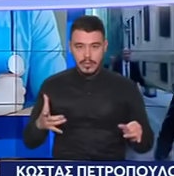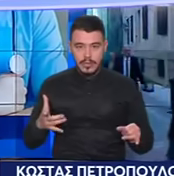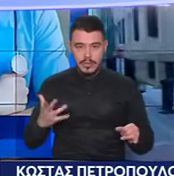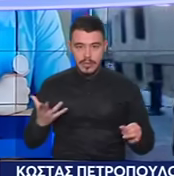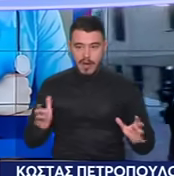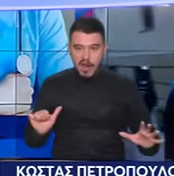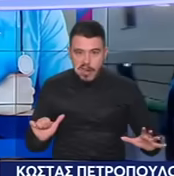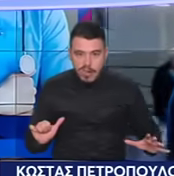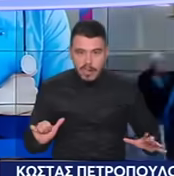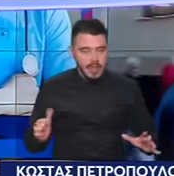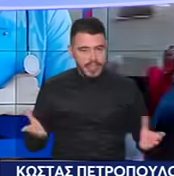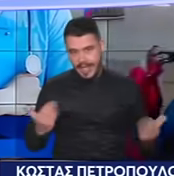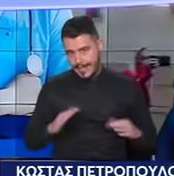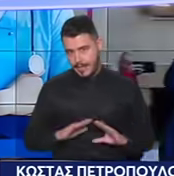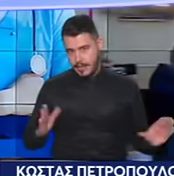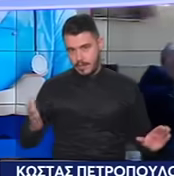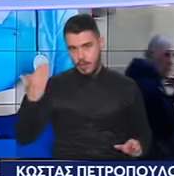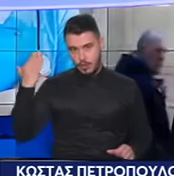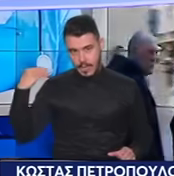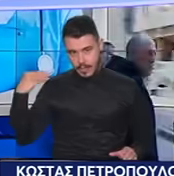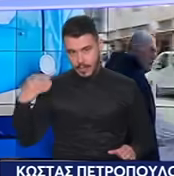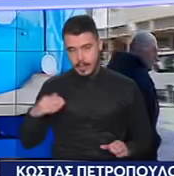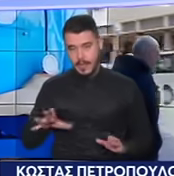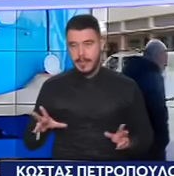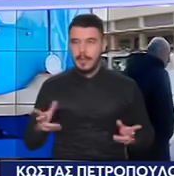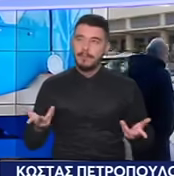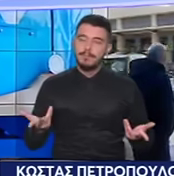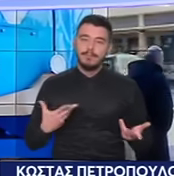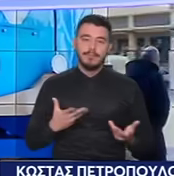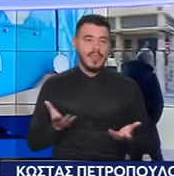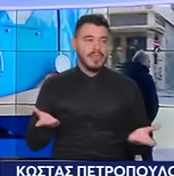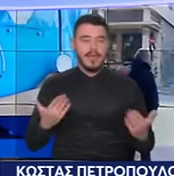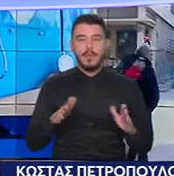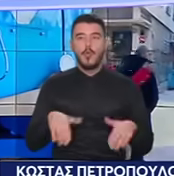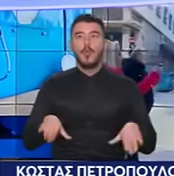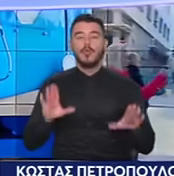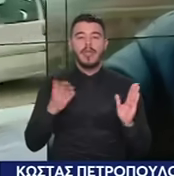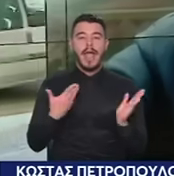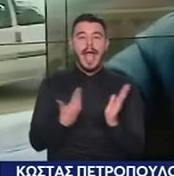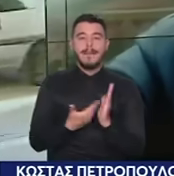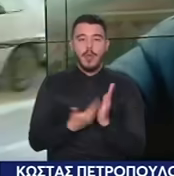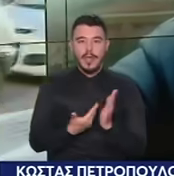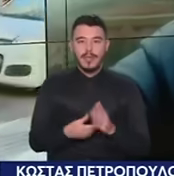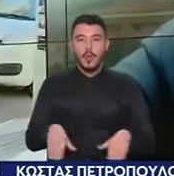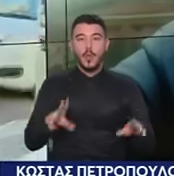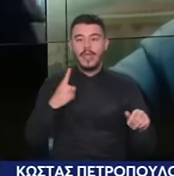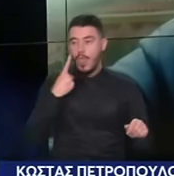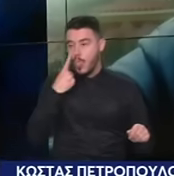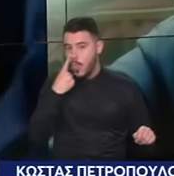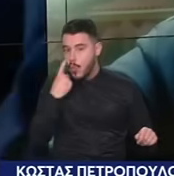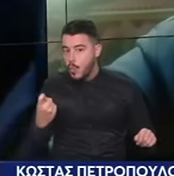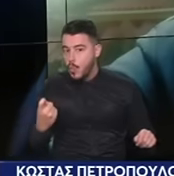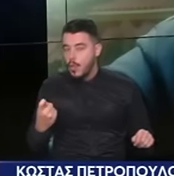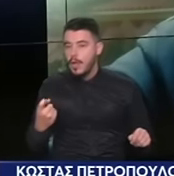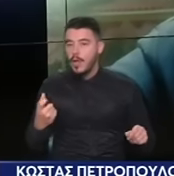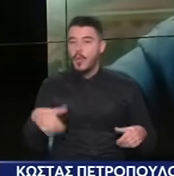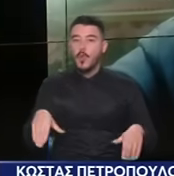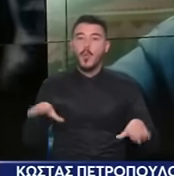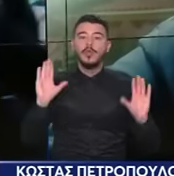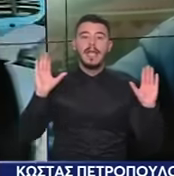εμάς. Απλά εμείς δεν είχαμε κάποιες χειροπιαστές, κανένας από εμάς, ούτε οι διοικούντες, κάποιες χειροπιαστές καταγγελίες που να μπορεί